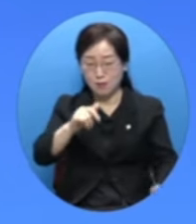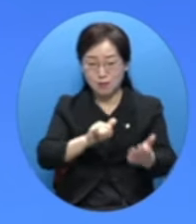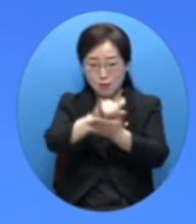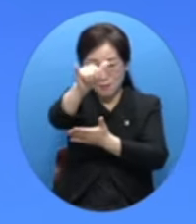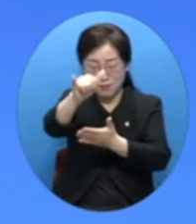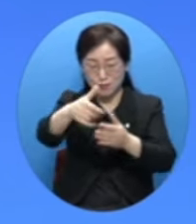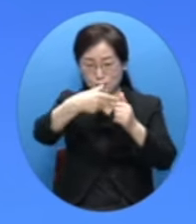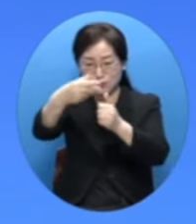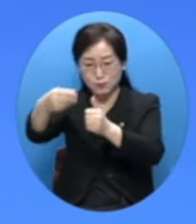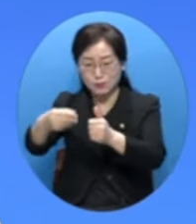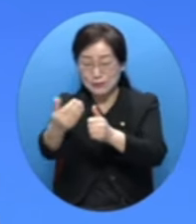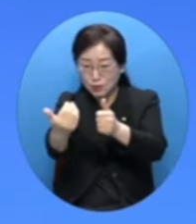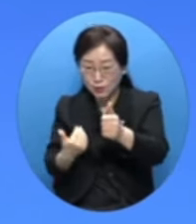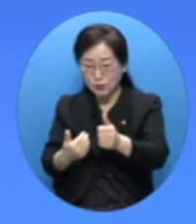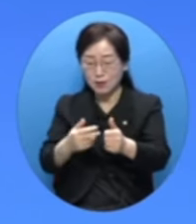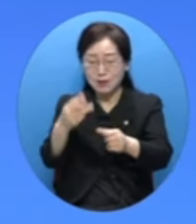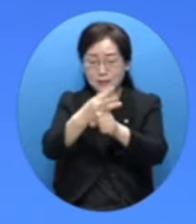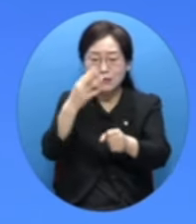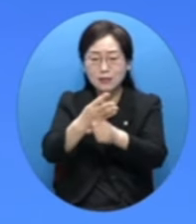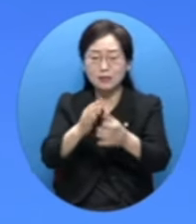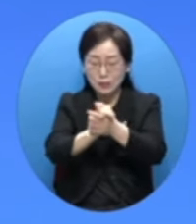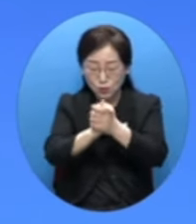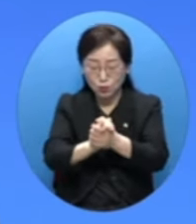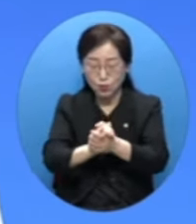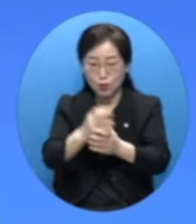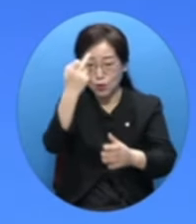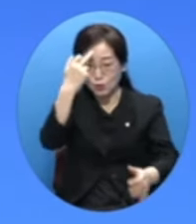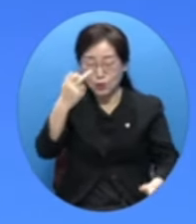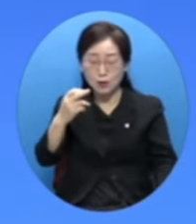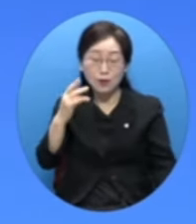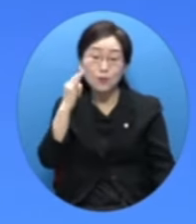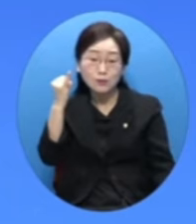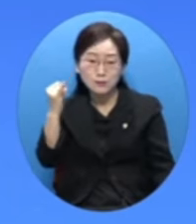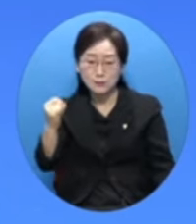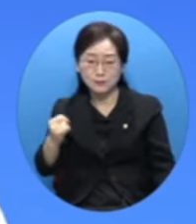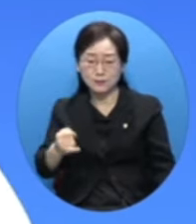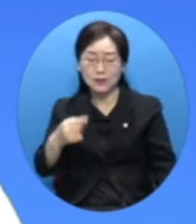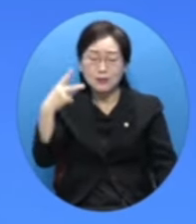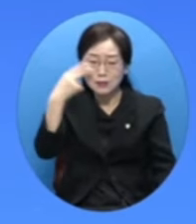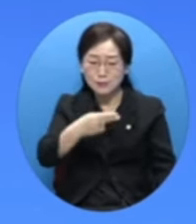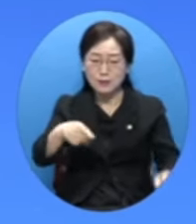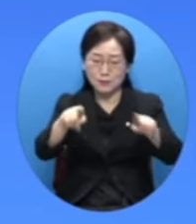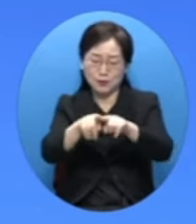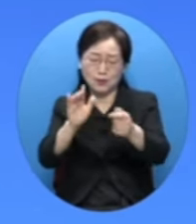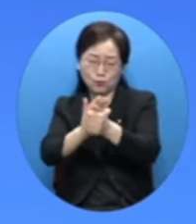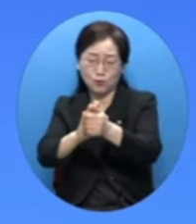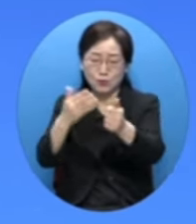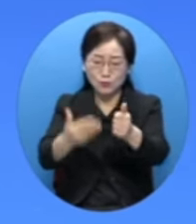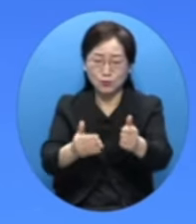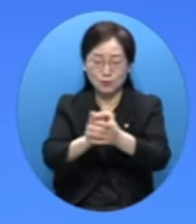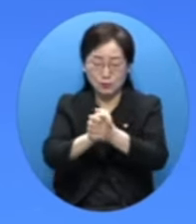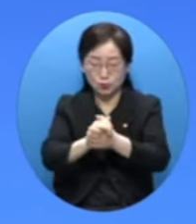4시간씩 기도하시고 저실 목사님은 기도 동역자로서 금식하며 기도하셔서 기도 운동을 일으키셔서